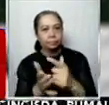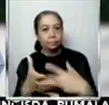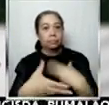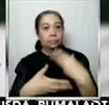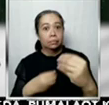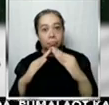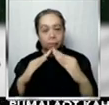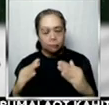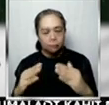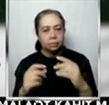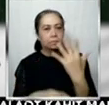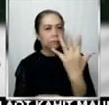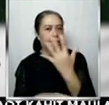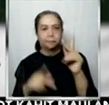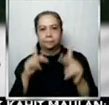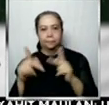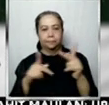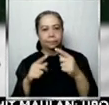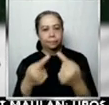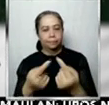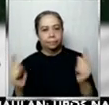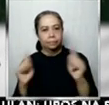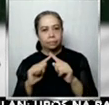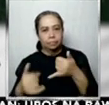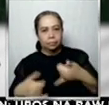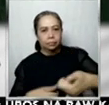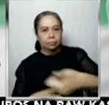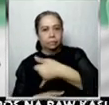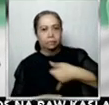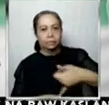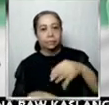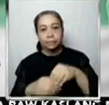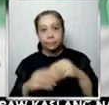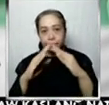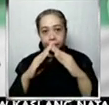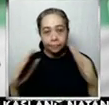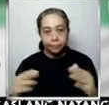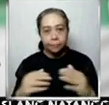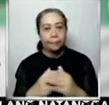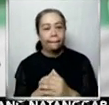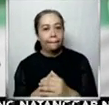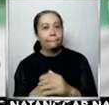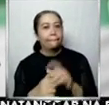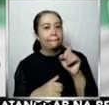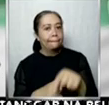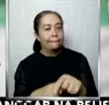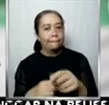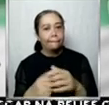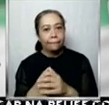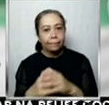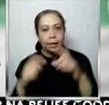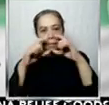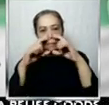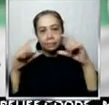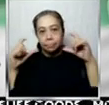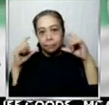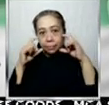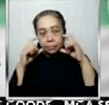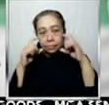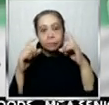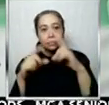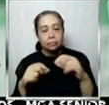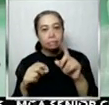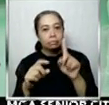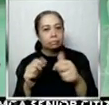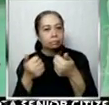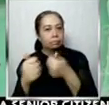Hanggang 5 katao lang daw ang pwedeng mag-inuman sa loob ng bahay. Kailangang naka-face mask at masusunod